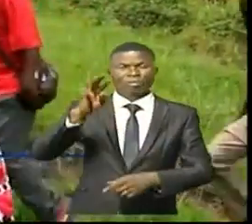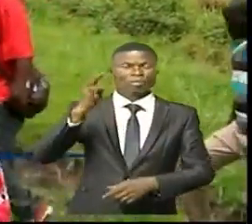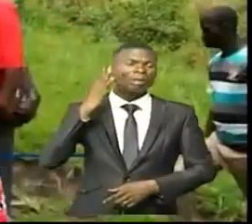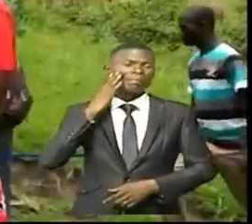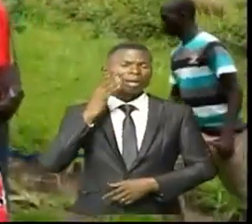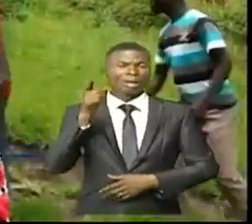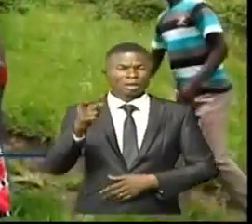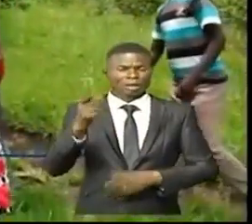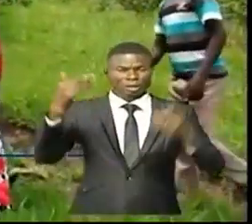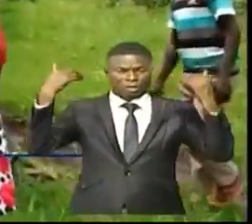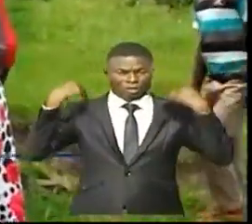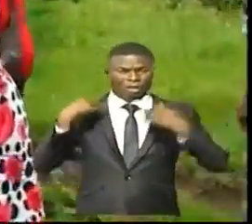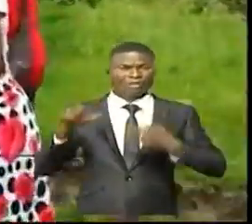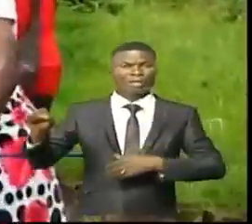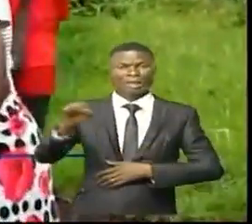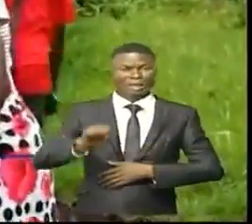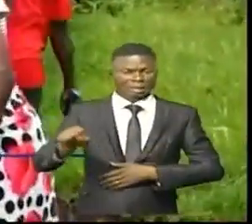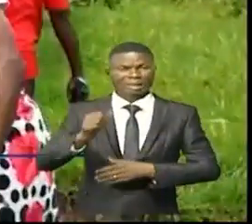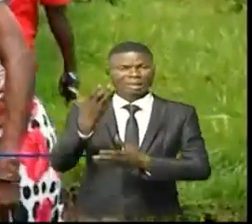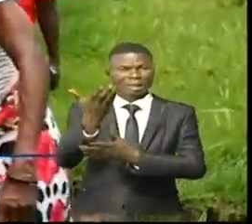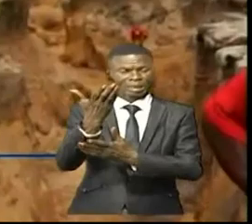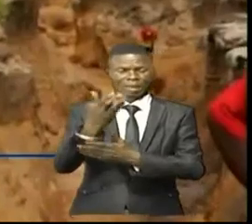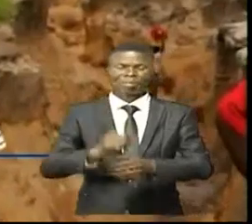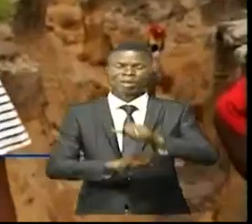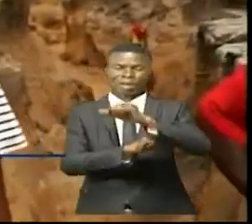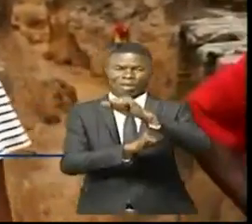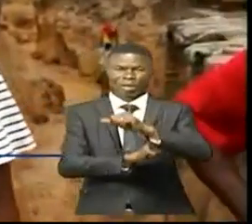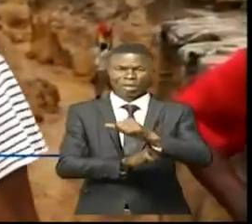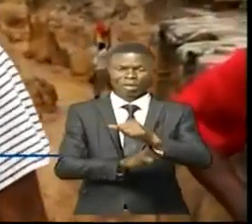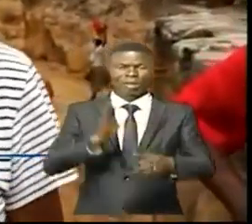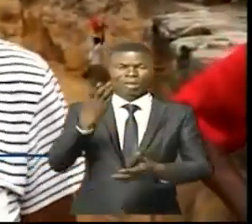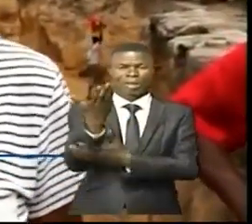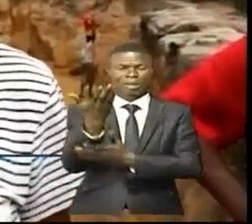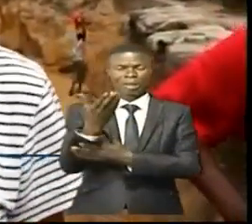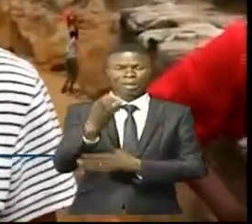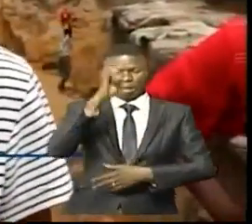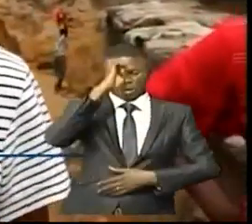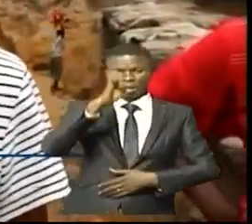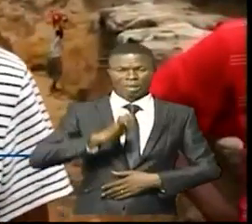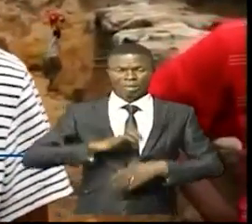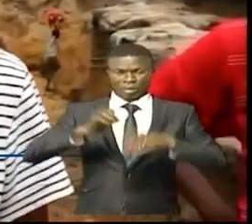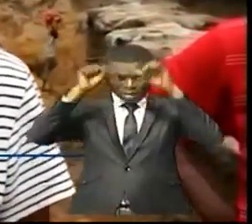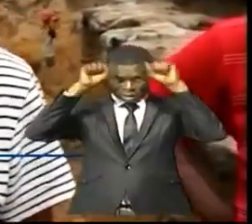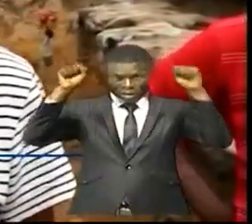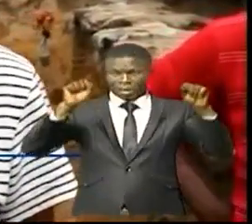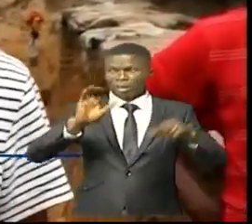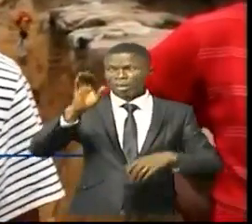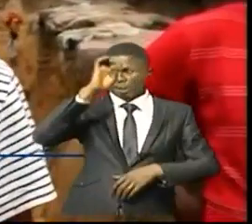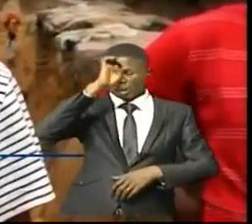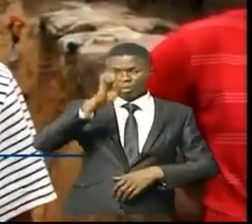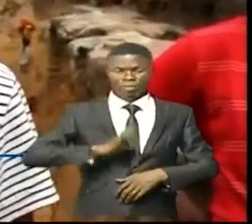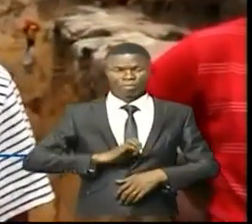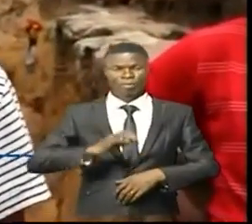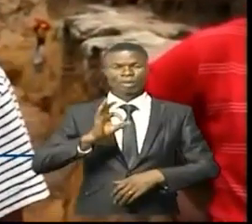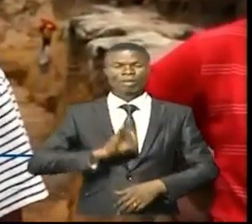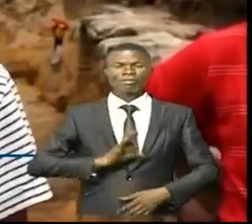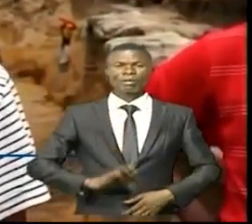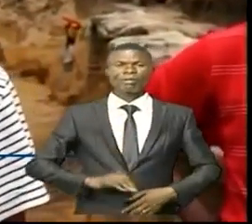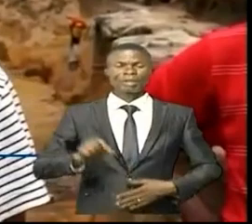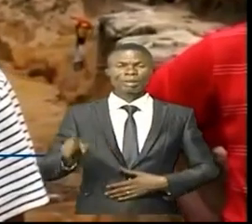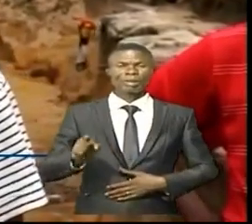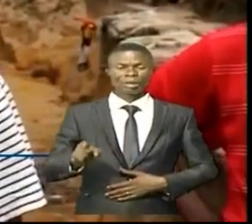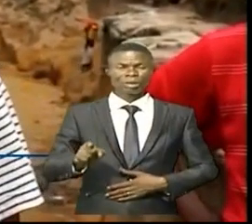Masega, chef secteur, lance un cri d'alarme. À son Excellence, Président de la République, son Excellence, M. Félix